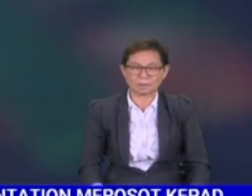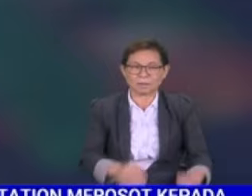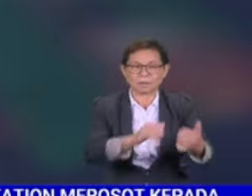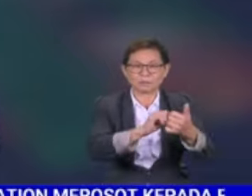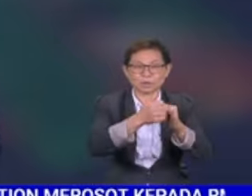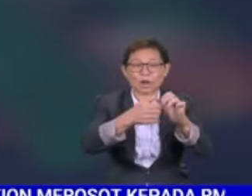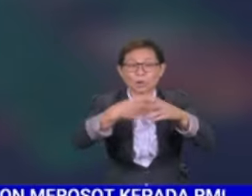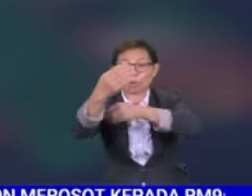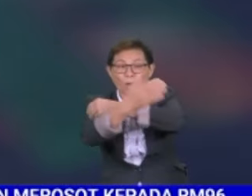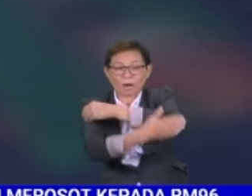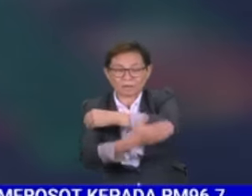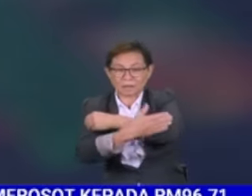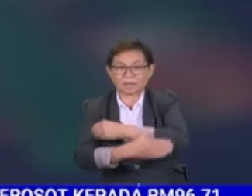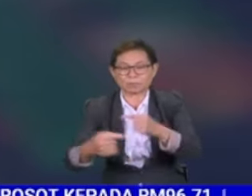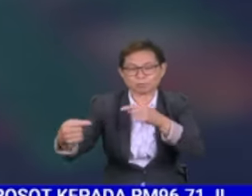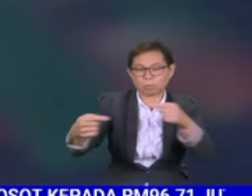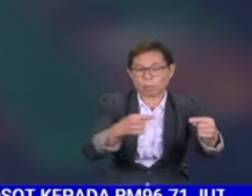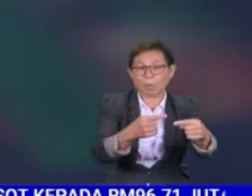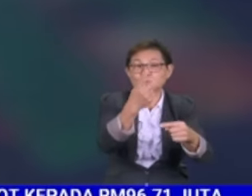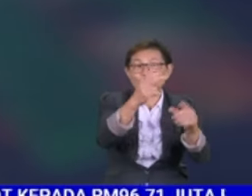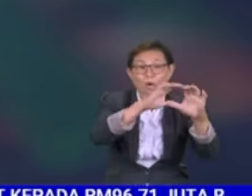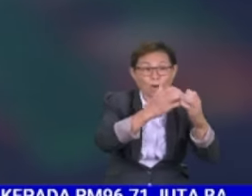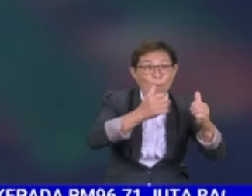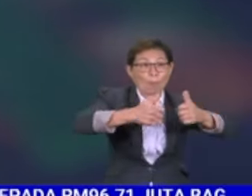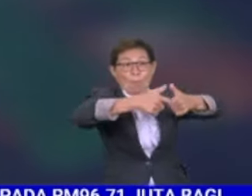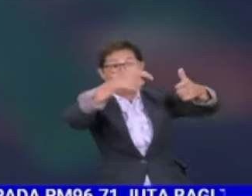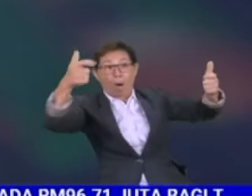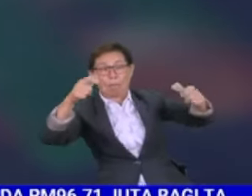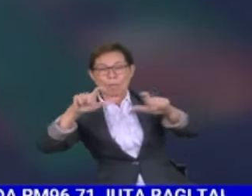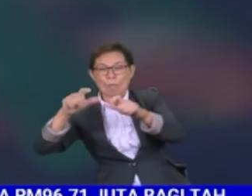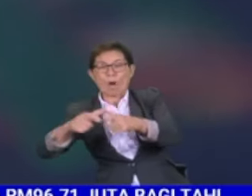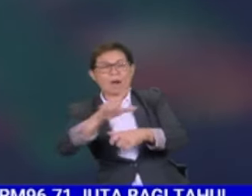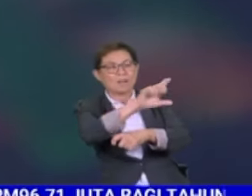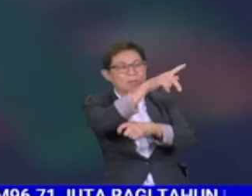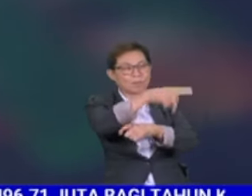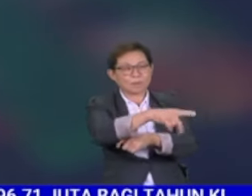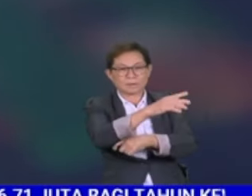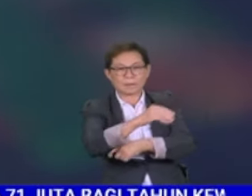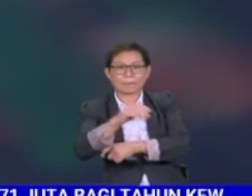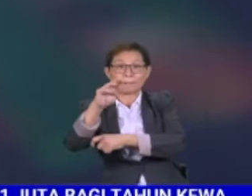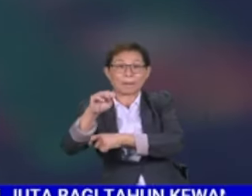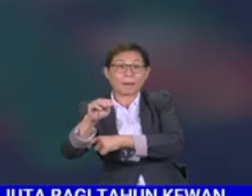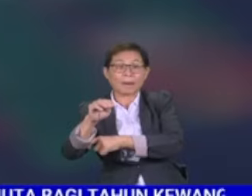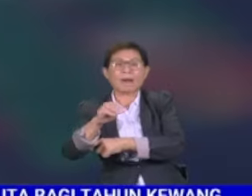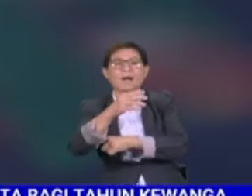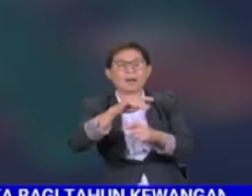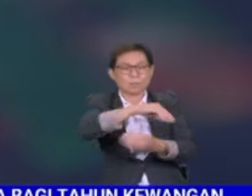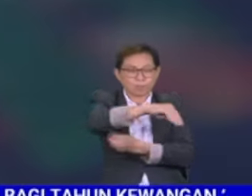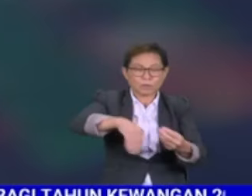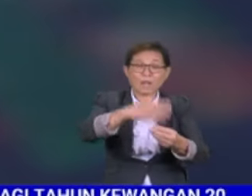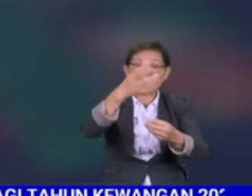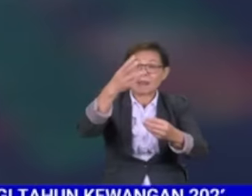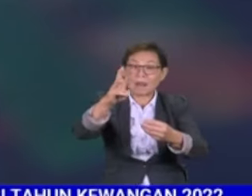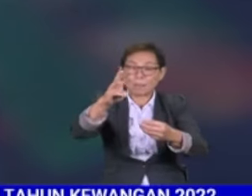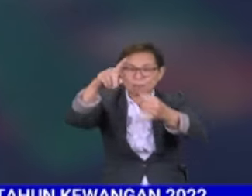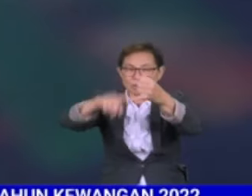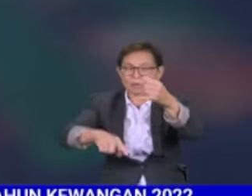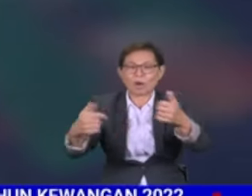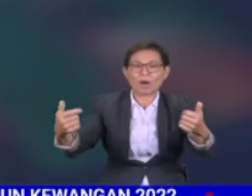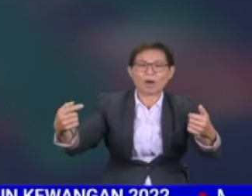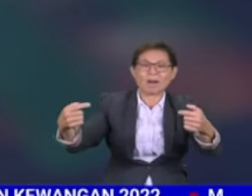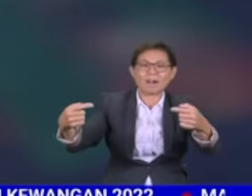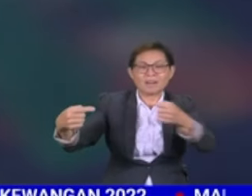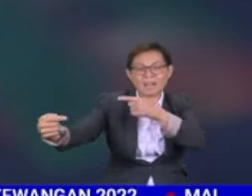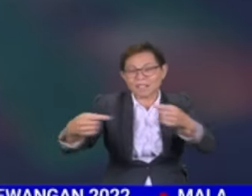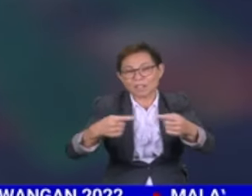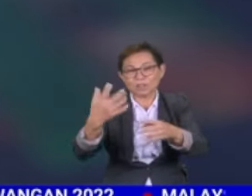Sukan luar negara kita mulakan dengan pertembungan dua kelab gergasi antara Liverpool dan Real Madrid dalam pusingan 16 terakhir Liga Juara-Juara